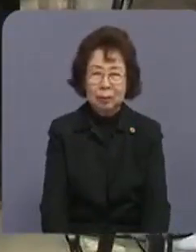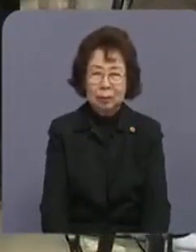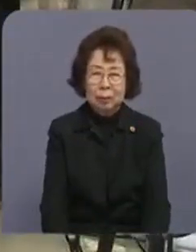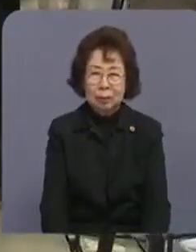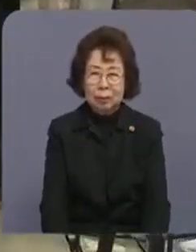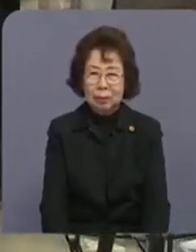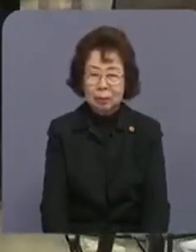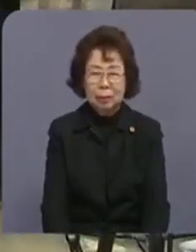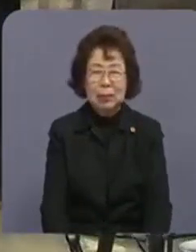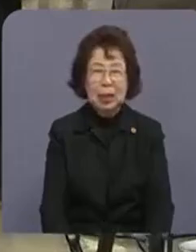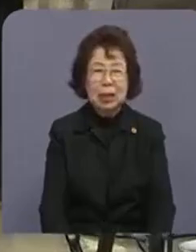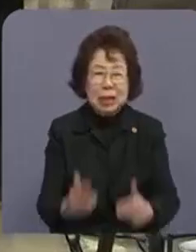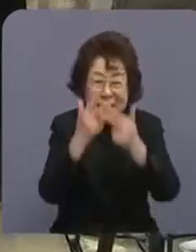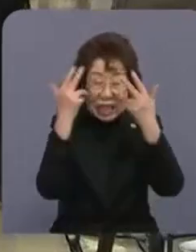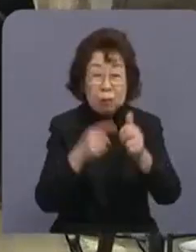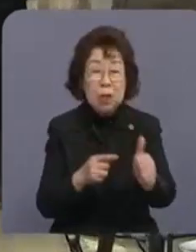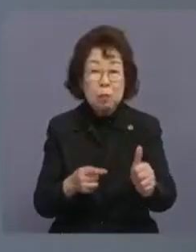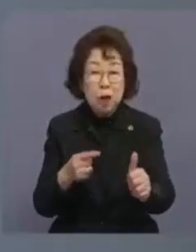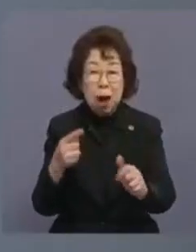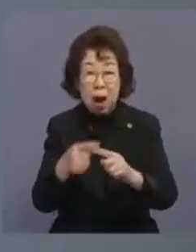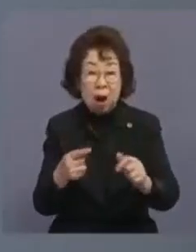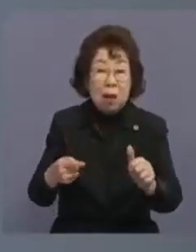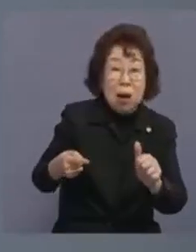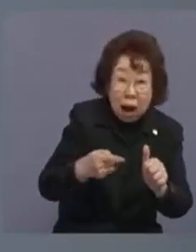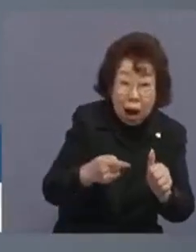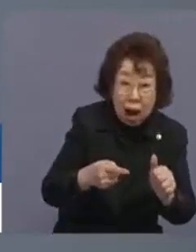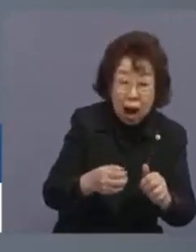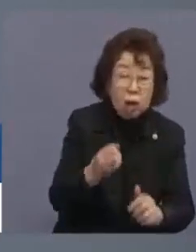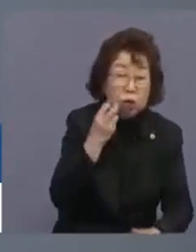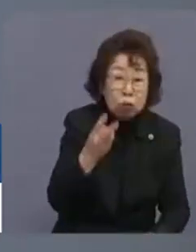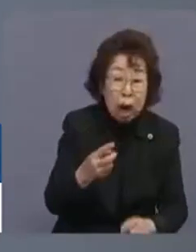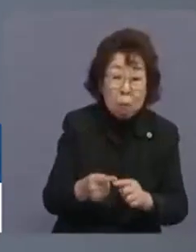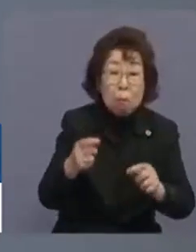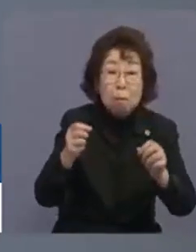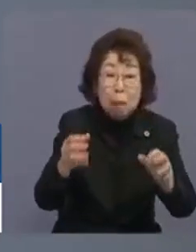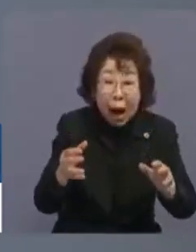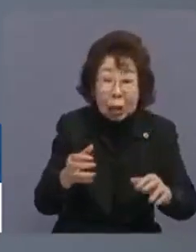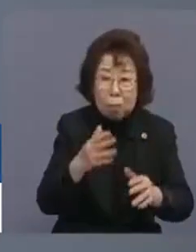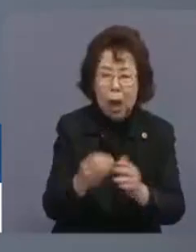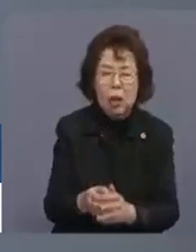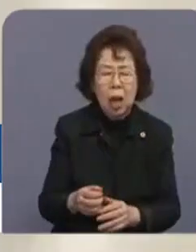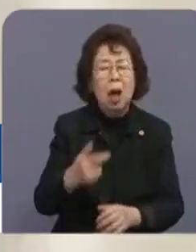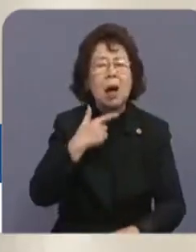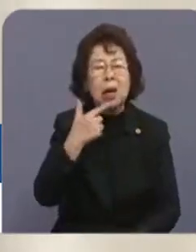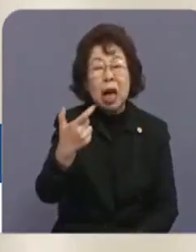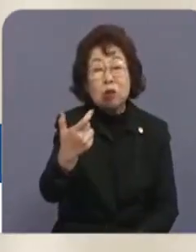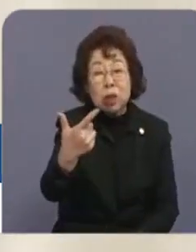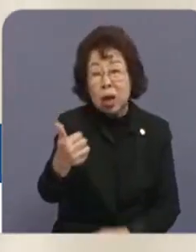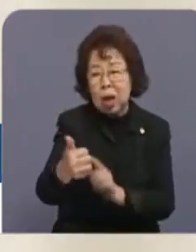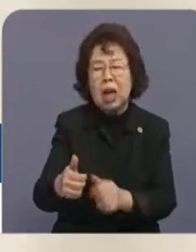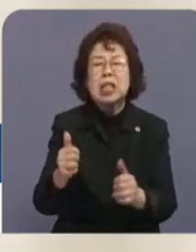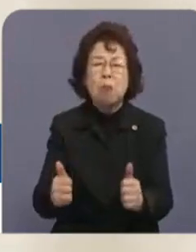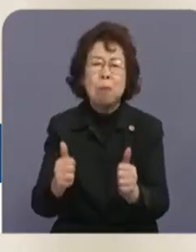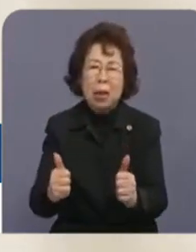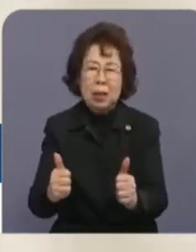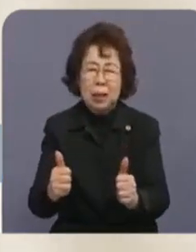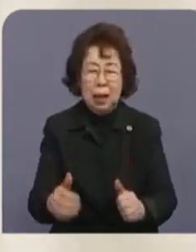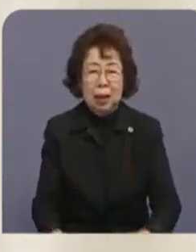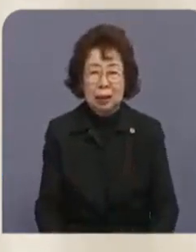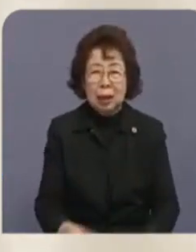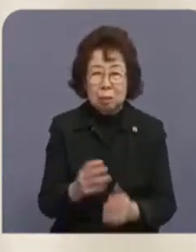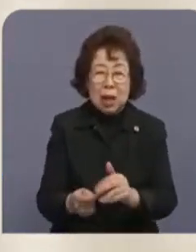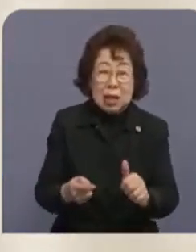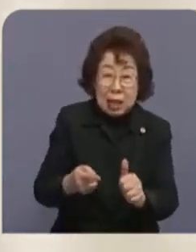이재명 민주당 대표를 흉기로 습격한지 두 달 반여 만에 열린 예순 6살 김모씨의 첫 재판 사인